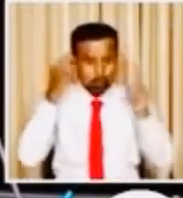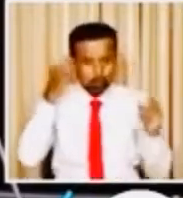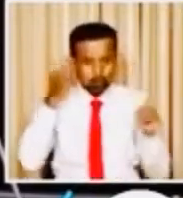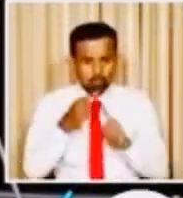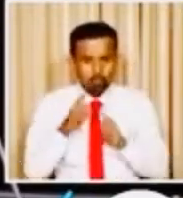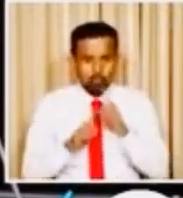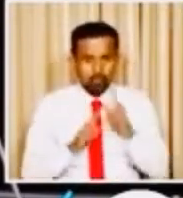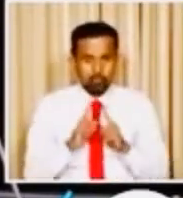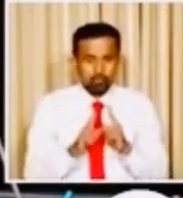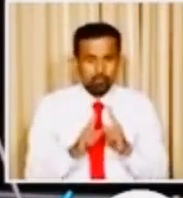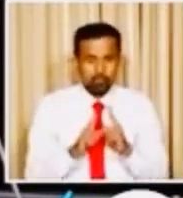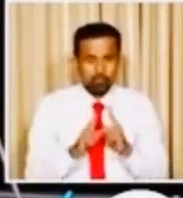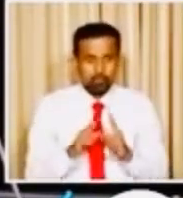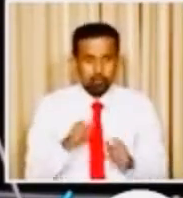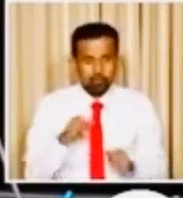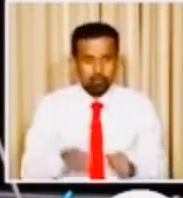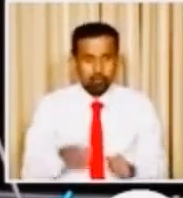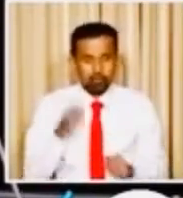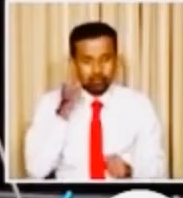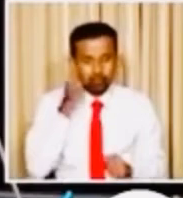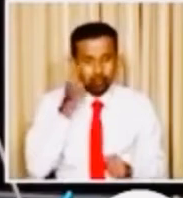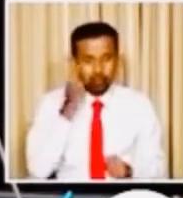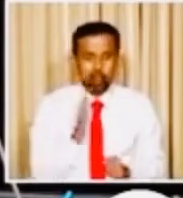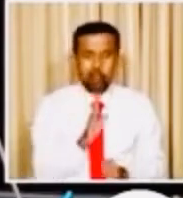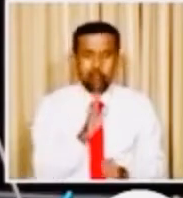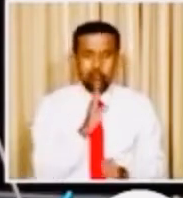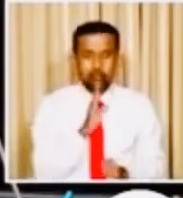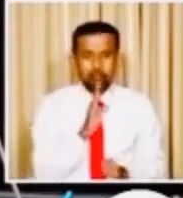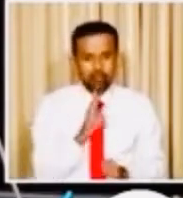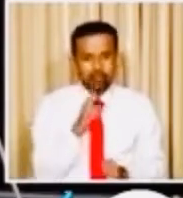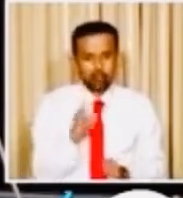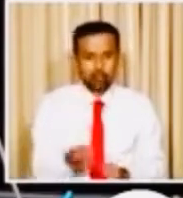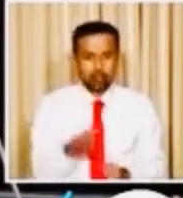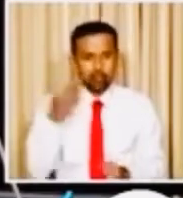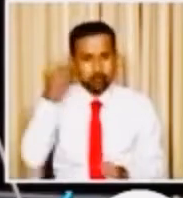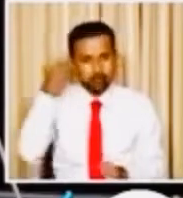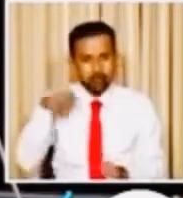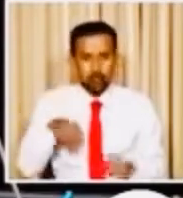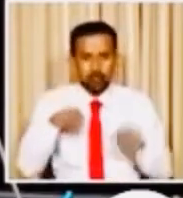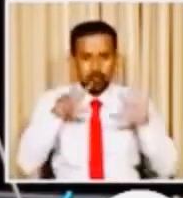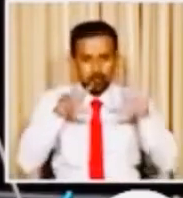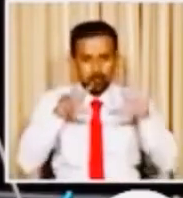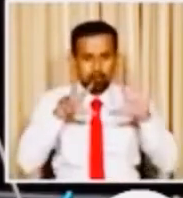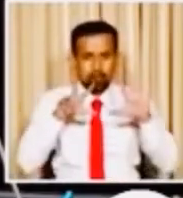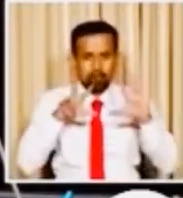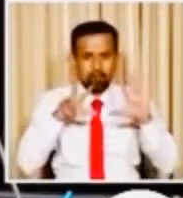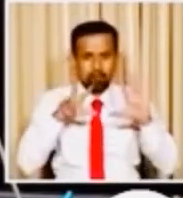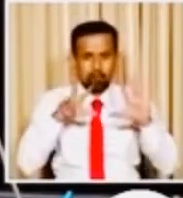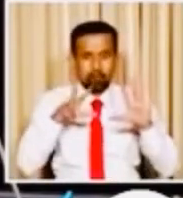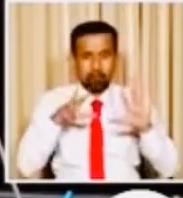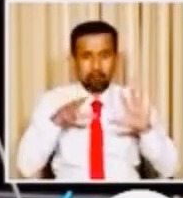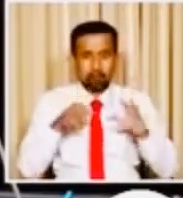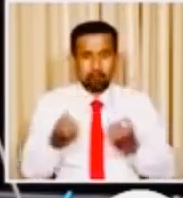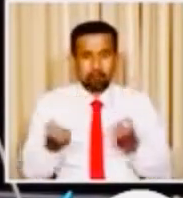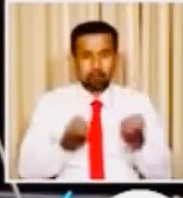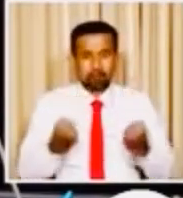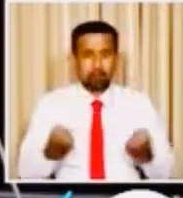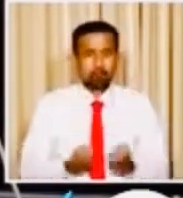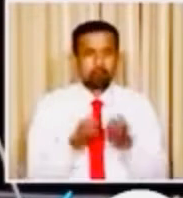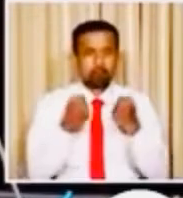කතා කරුවොත් අද අපි දන්නවා දල වශයෙන් දවසකට මරණ 8ක් පමණ සිද්ධ වෙනවා රියානතුරු